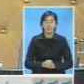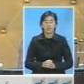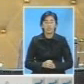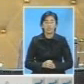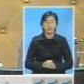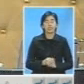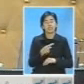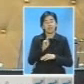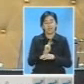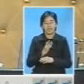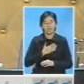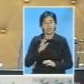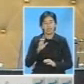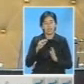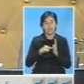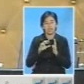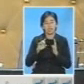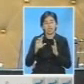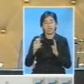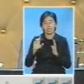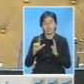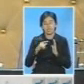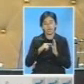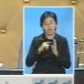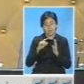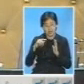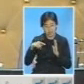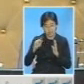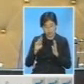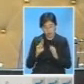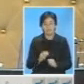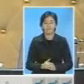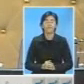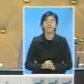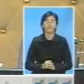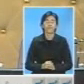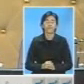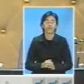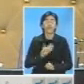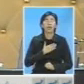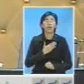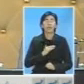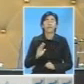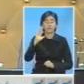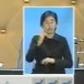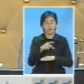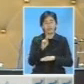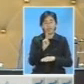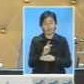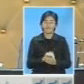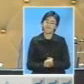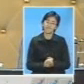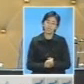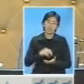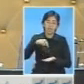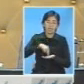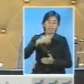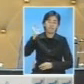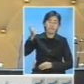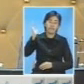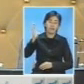ท่านประธานคะดิฉันรัชดามีพรนะคะรัชดาพรค่ะก็ประท้วงท่านประธานนะคะที่ปล่อยให้ผู้อภิปราย